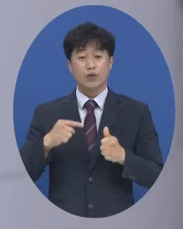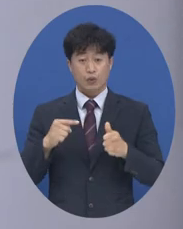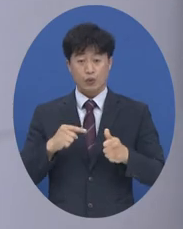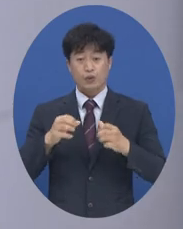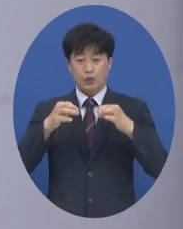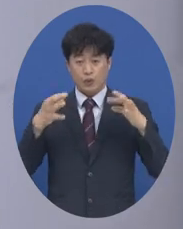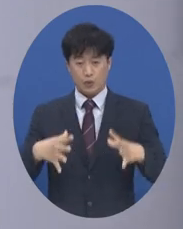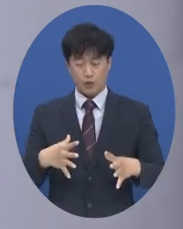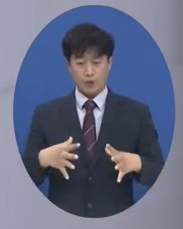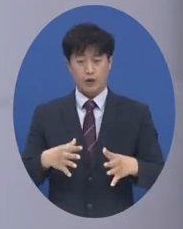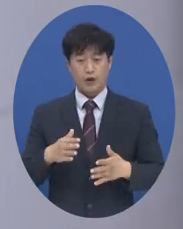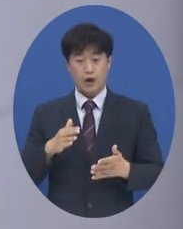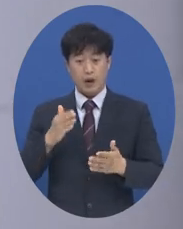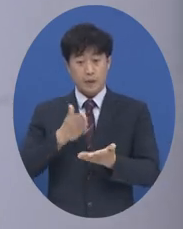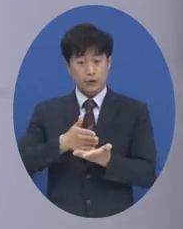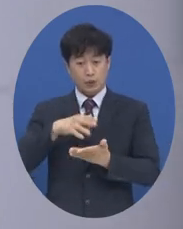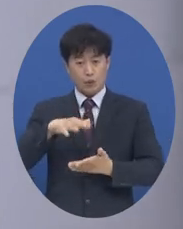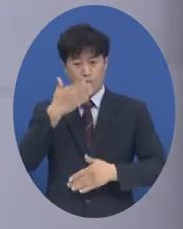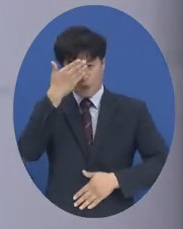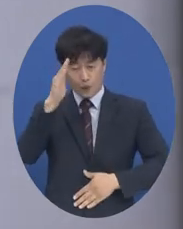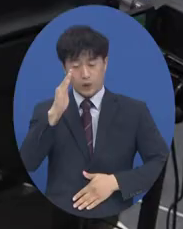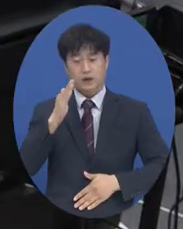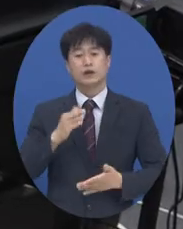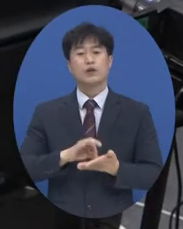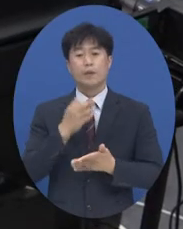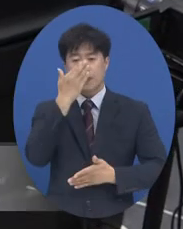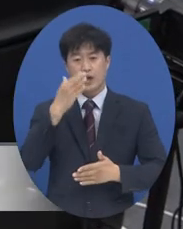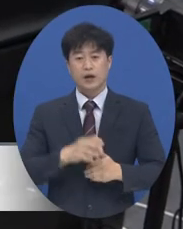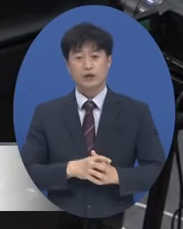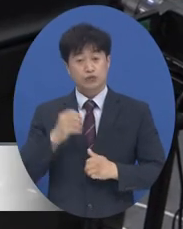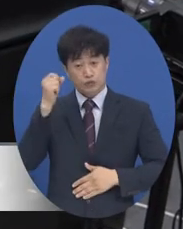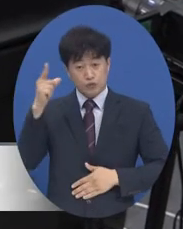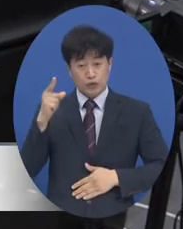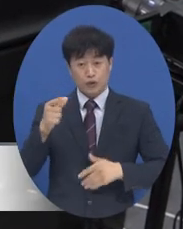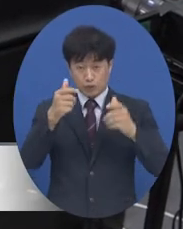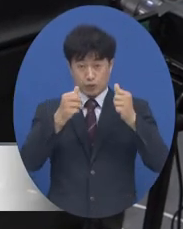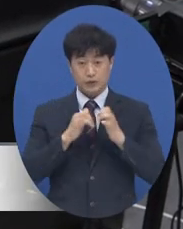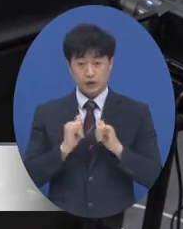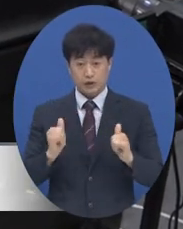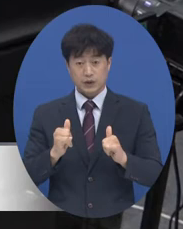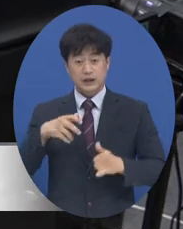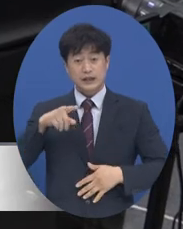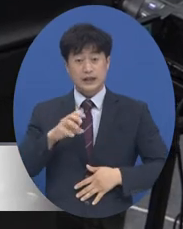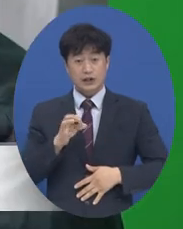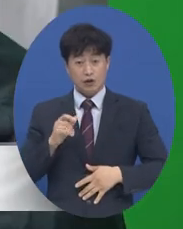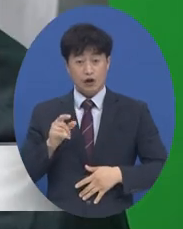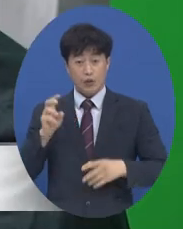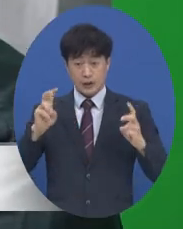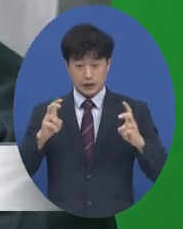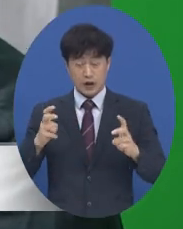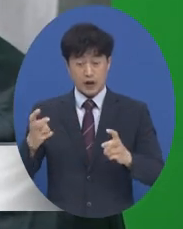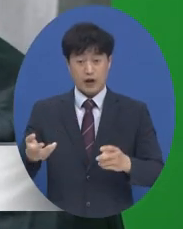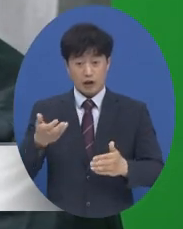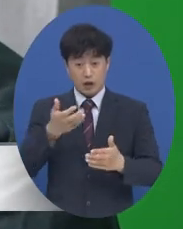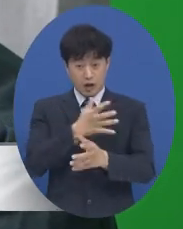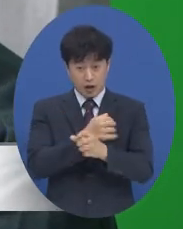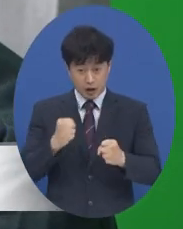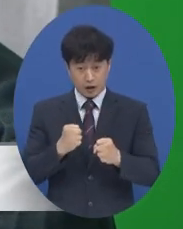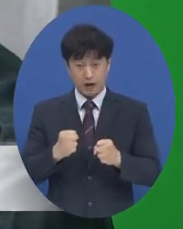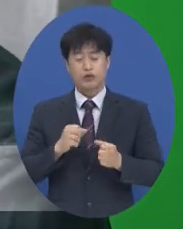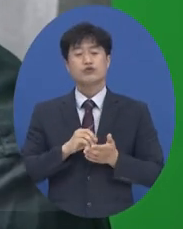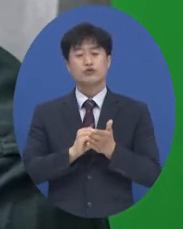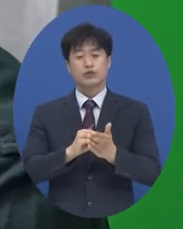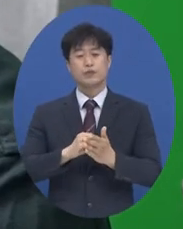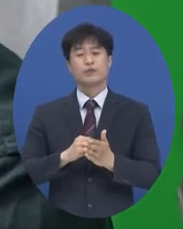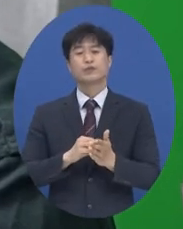교육생들은 크리에이터 스튜디오도 무료로 이용할 수 있습니다. 우수 수료생은 크리에이터 소속 계약을 통한 취업 연계 등 후속 지원을